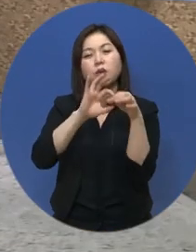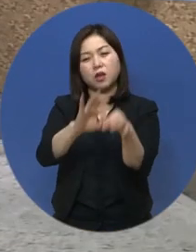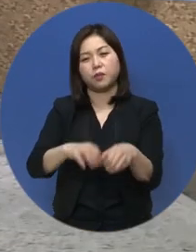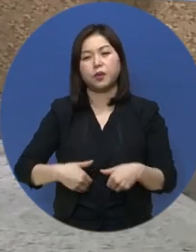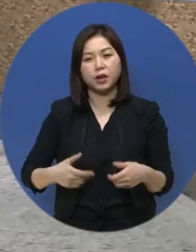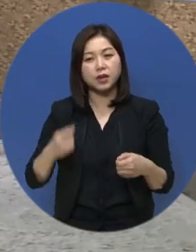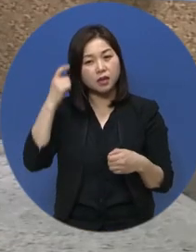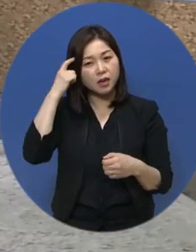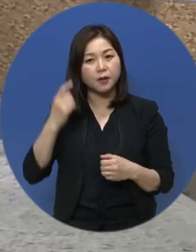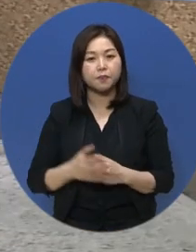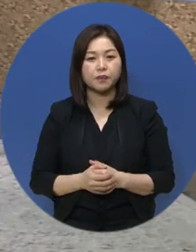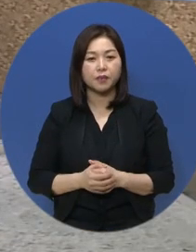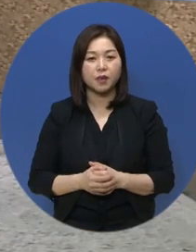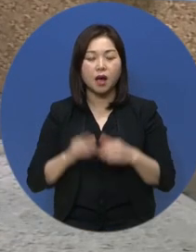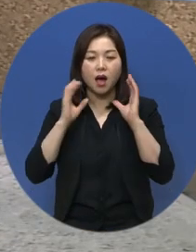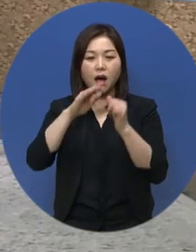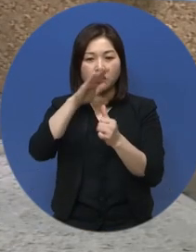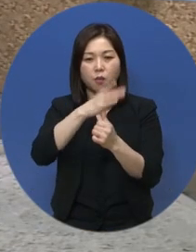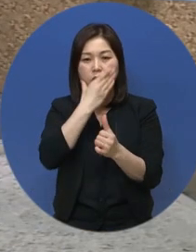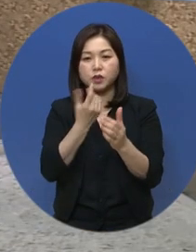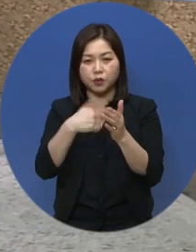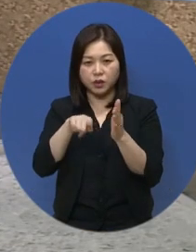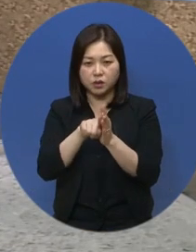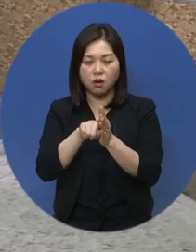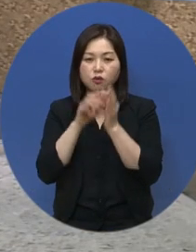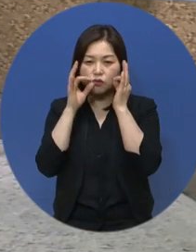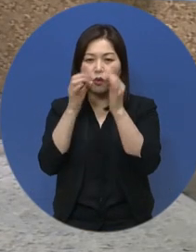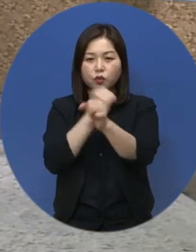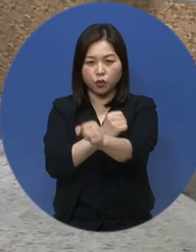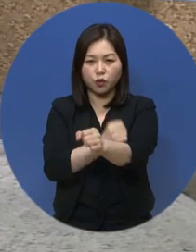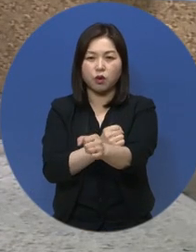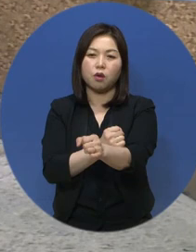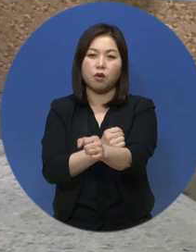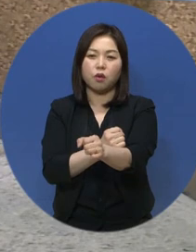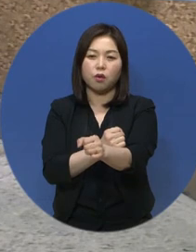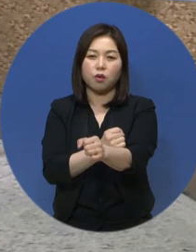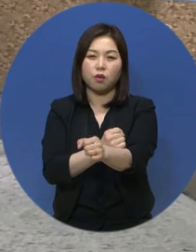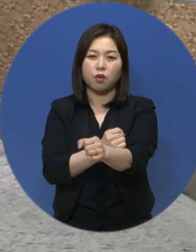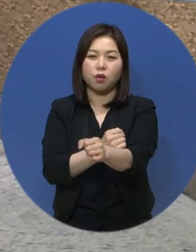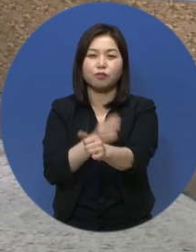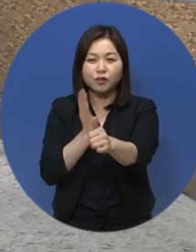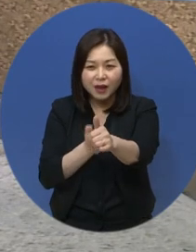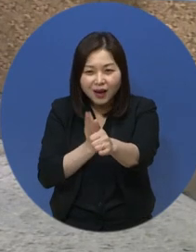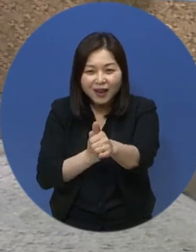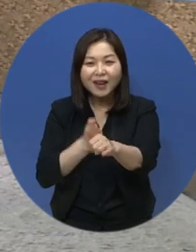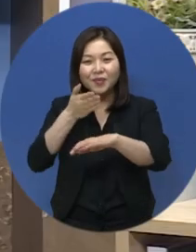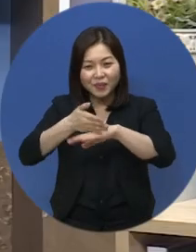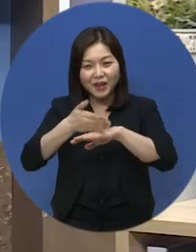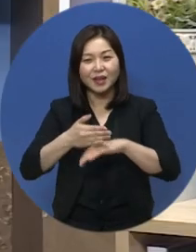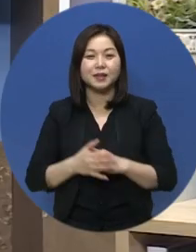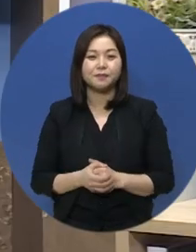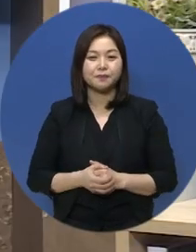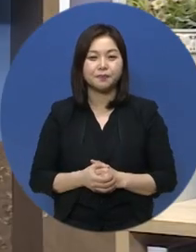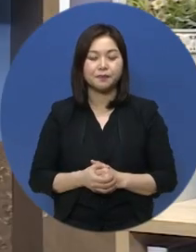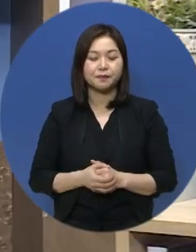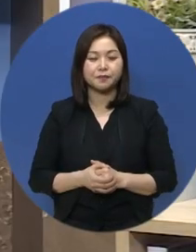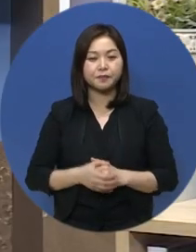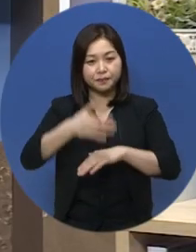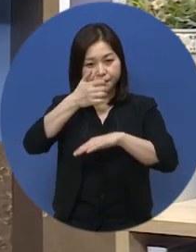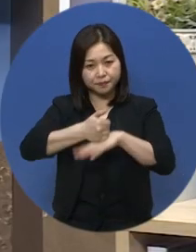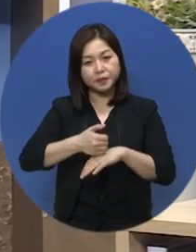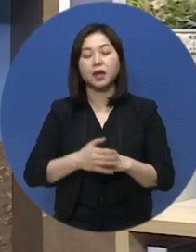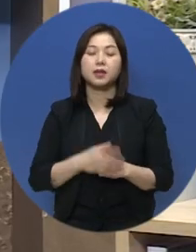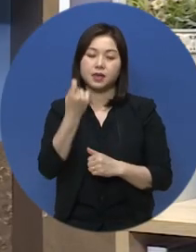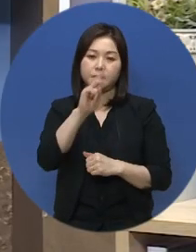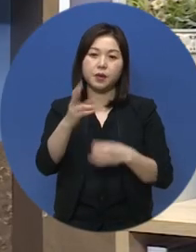네. 네. 앞으로도 이 아동 복지를 위해서 네. 많이 힘써 주시면 감사하겠습니다. 네, 고맙습니다. 네. 네, 그럼 마지막으로 네.